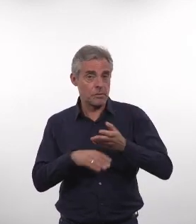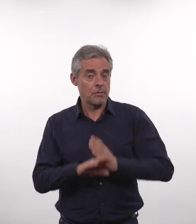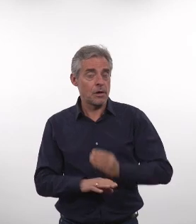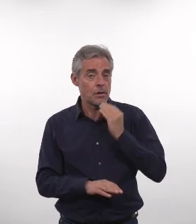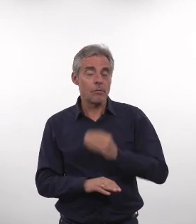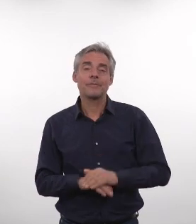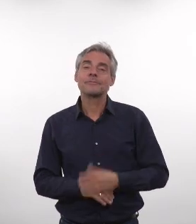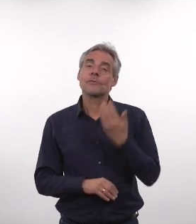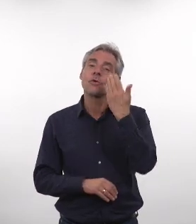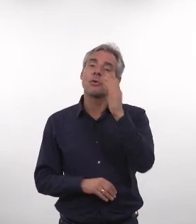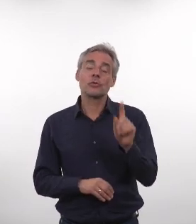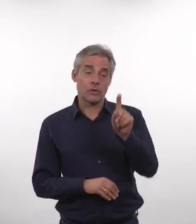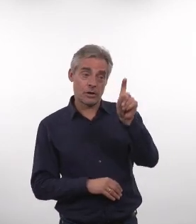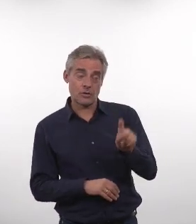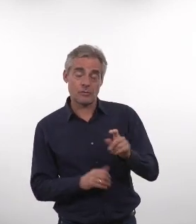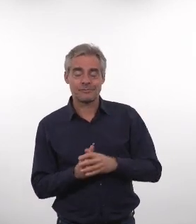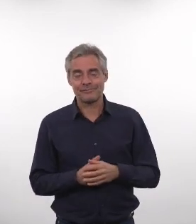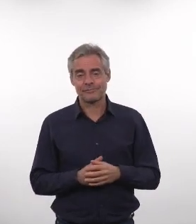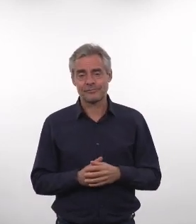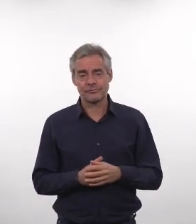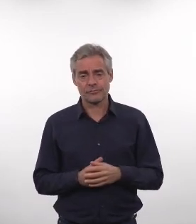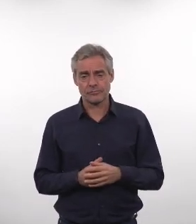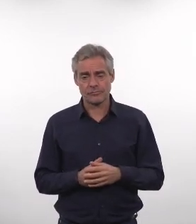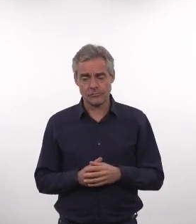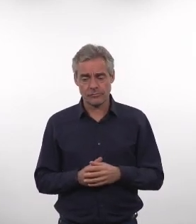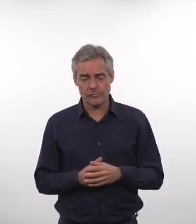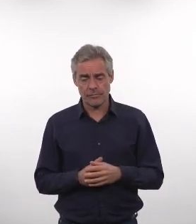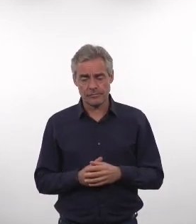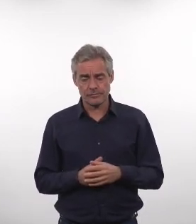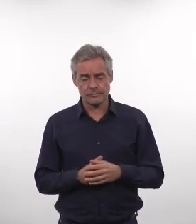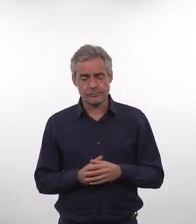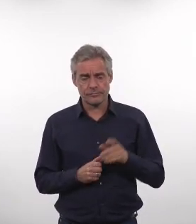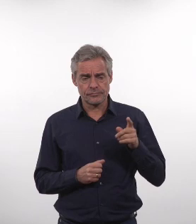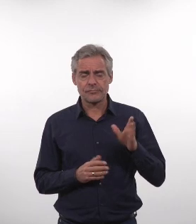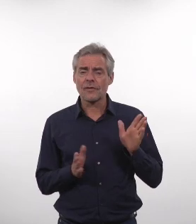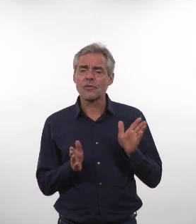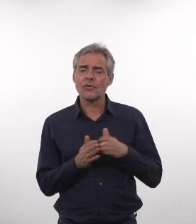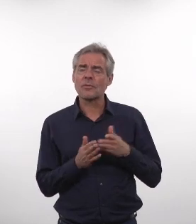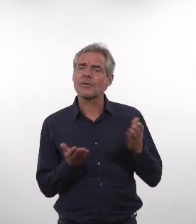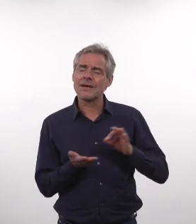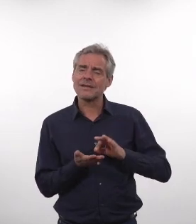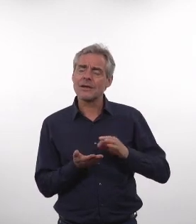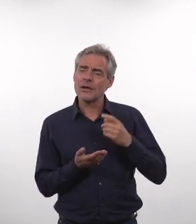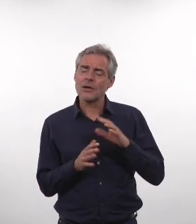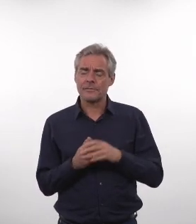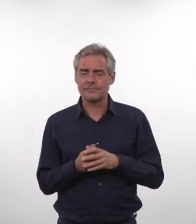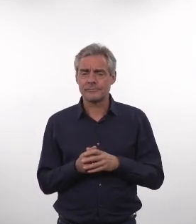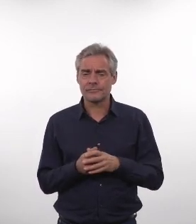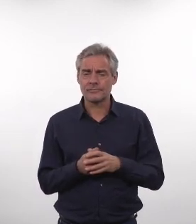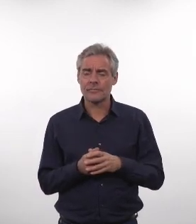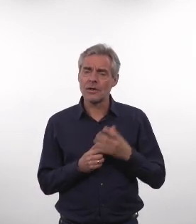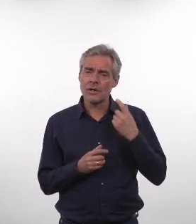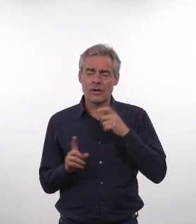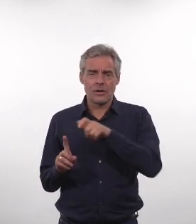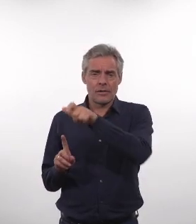une autre question qui, qui demande en fait quelle stratégie on peut mettre en place pour qu'une